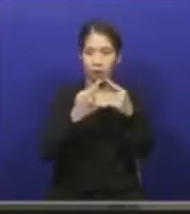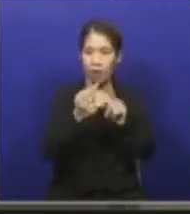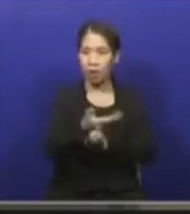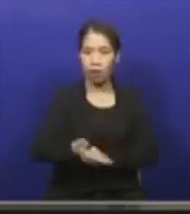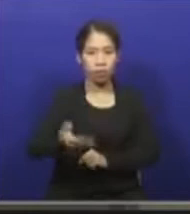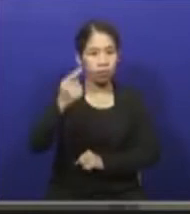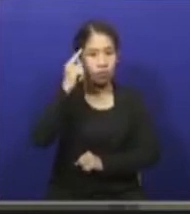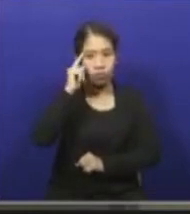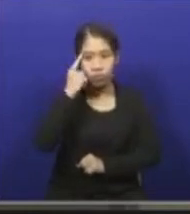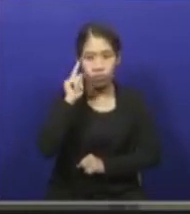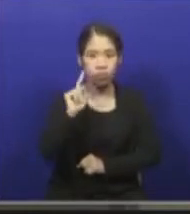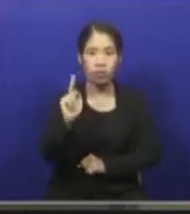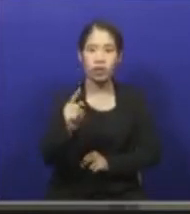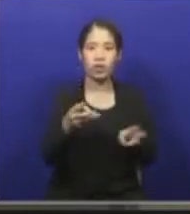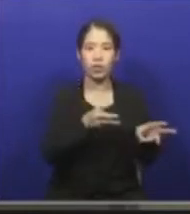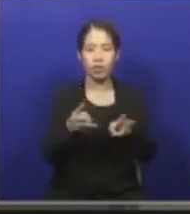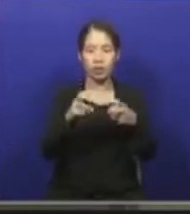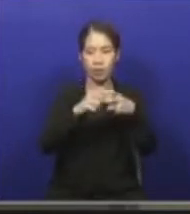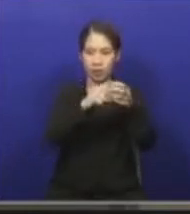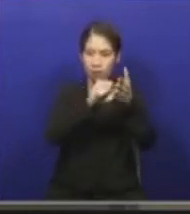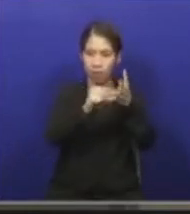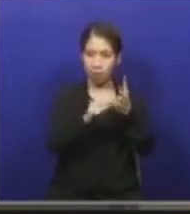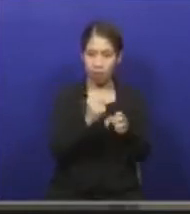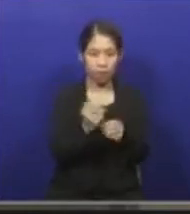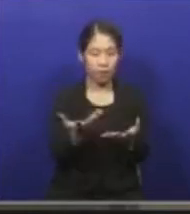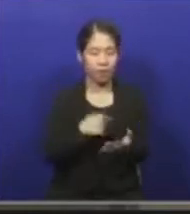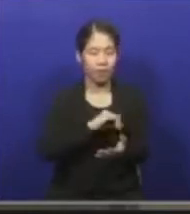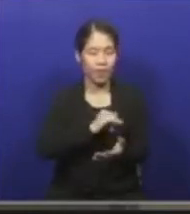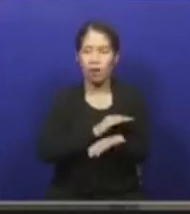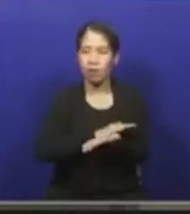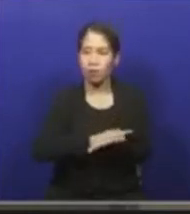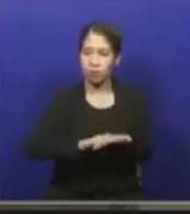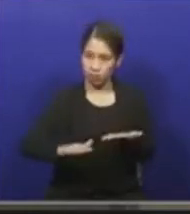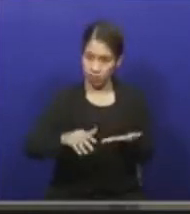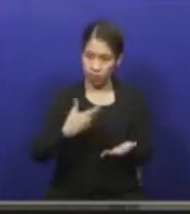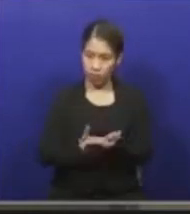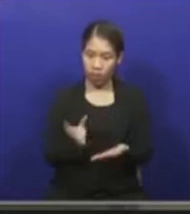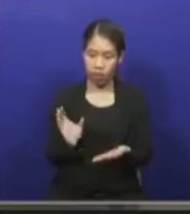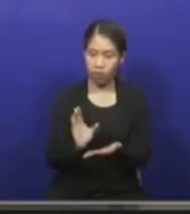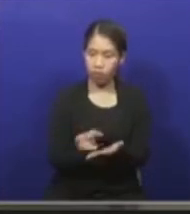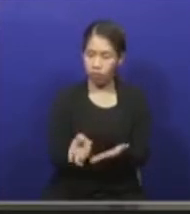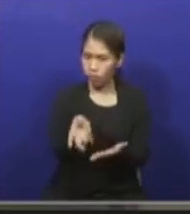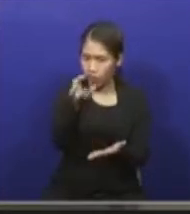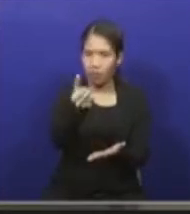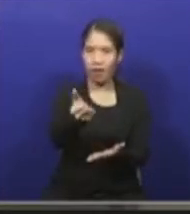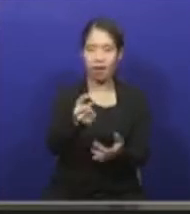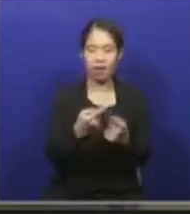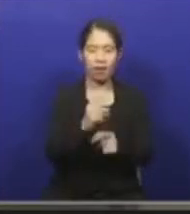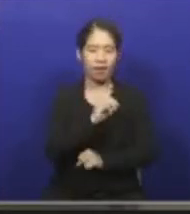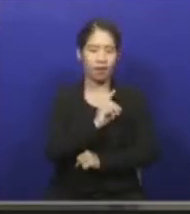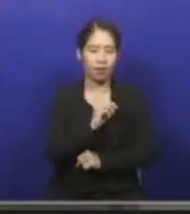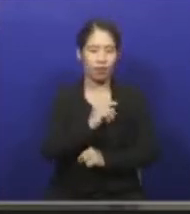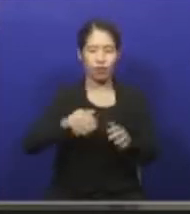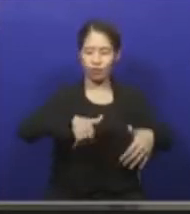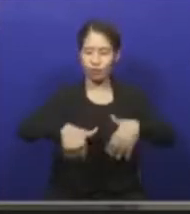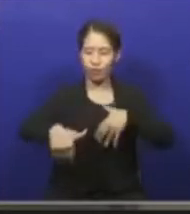านว่าทางออกของปัญหานั้นในบางทีอาจเรียบง่ายลงทุนลงแรงน้อยกว่าสร้างภาระให้กับสังคมไท